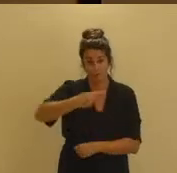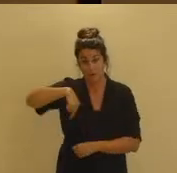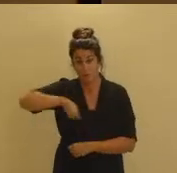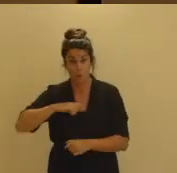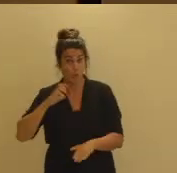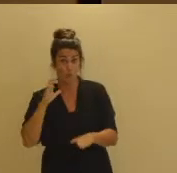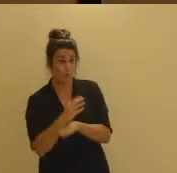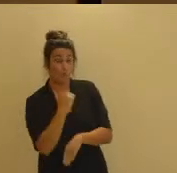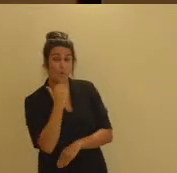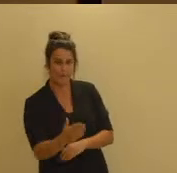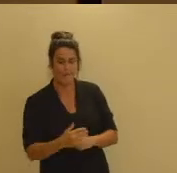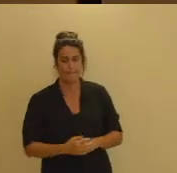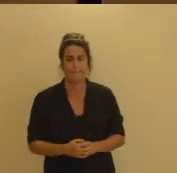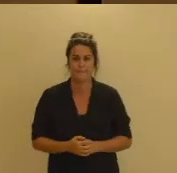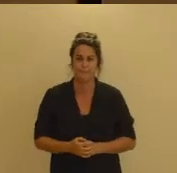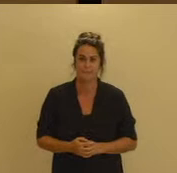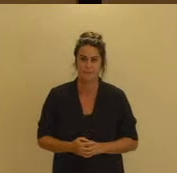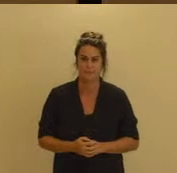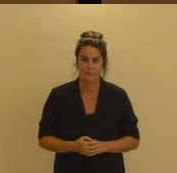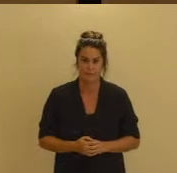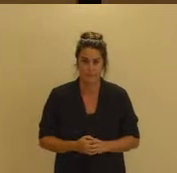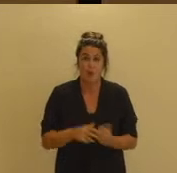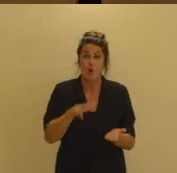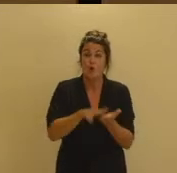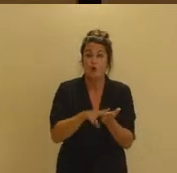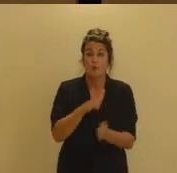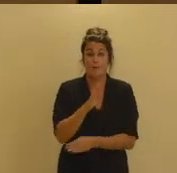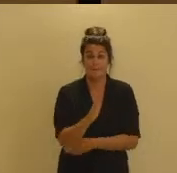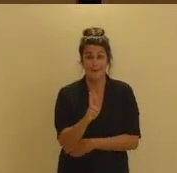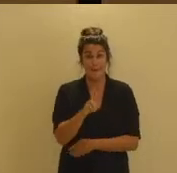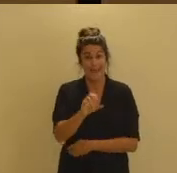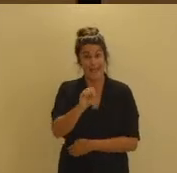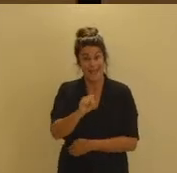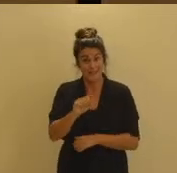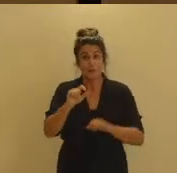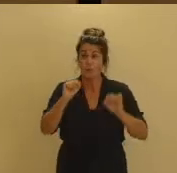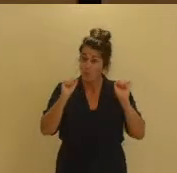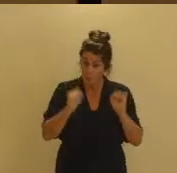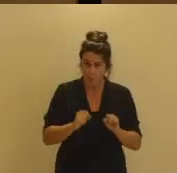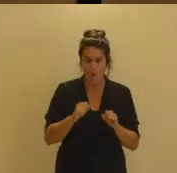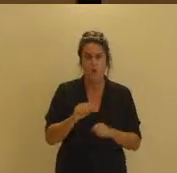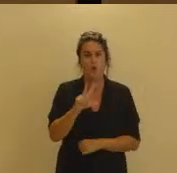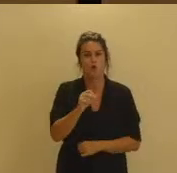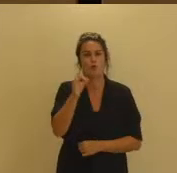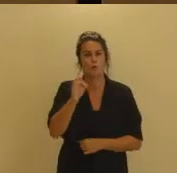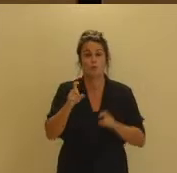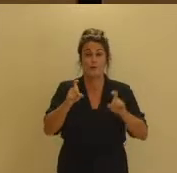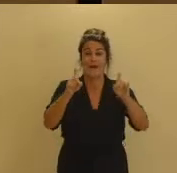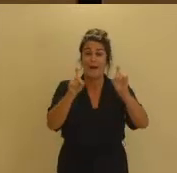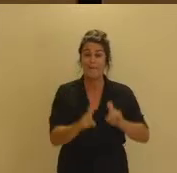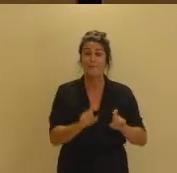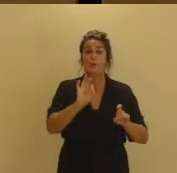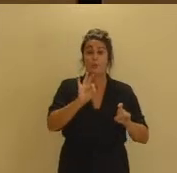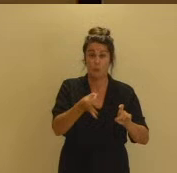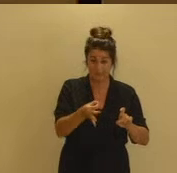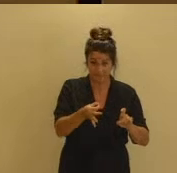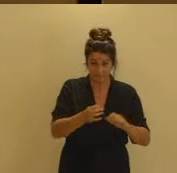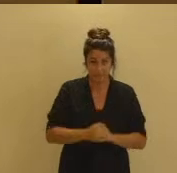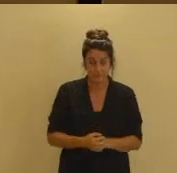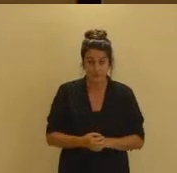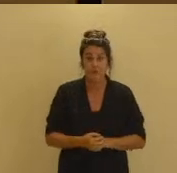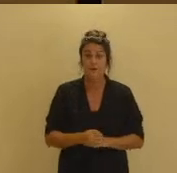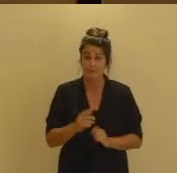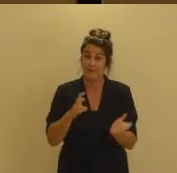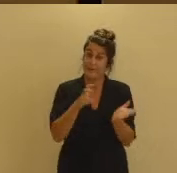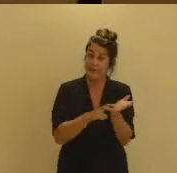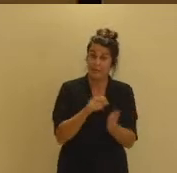opposer. Les logements en BRS peuvent bénéficier d'un abattement de 30% sur la taxe